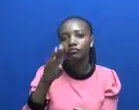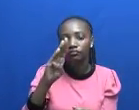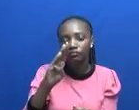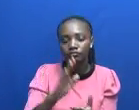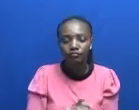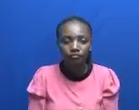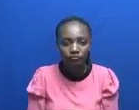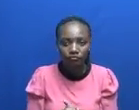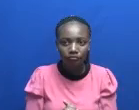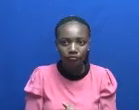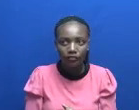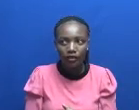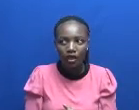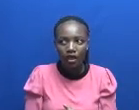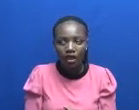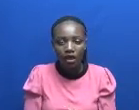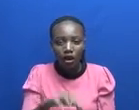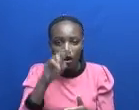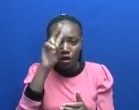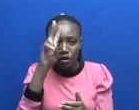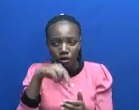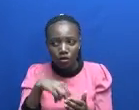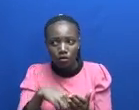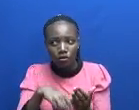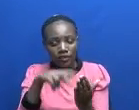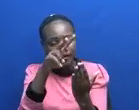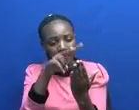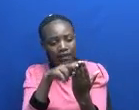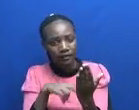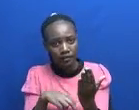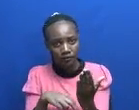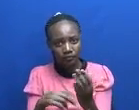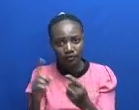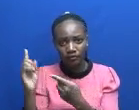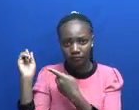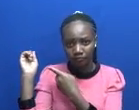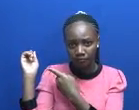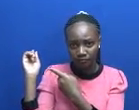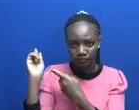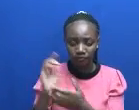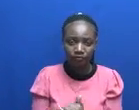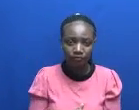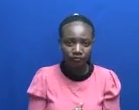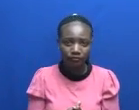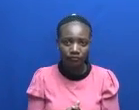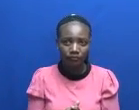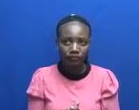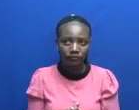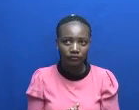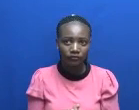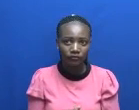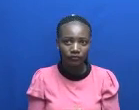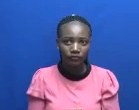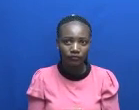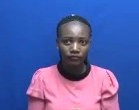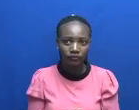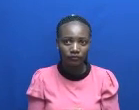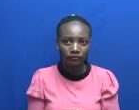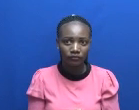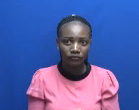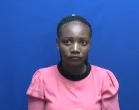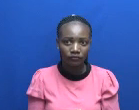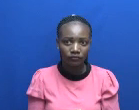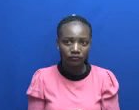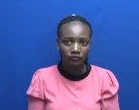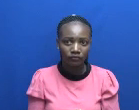angia ratiba ya mechi za ligi kuu Kenya Cup nakuru wamer ratibi kucheza dhi ya hombo ugani na k Western bus waike oilers kwenye